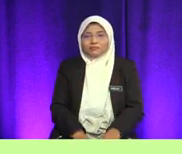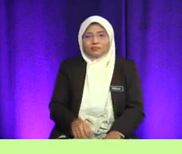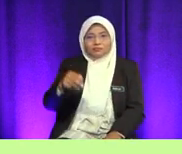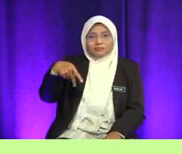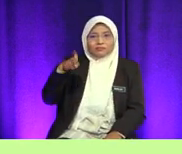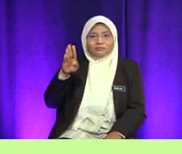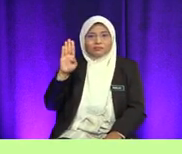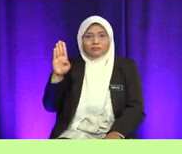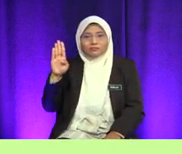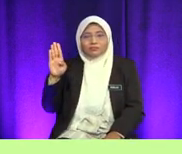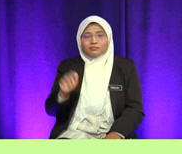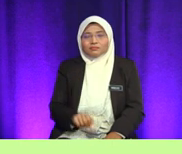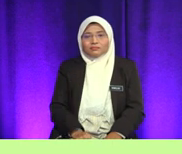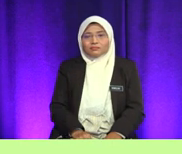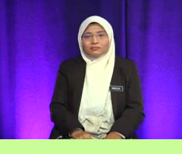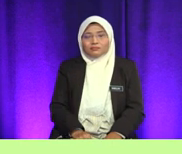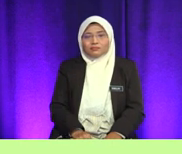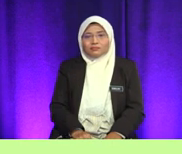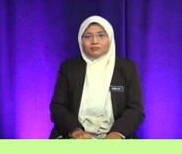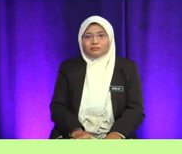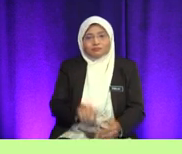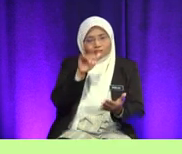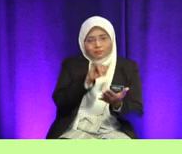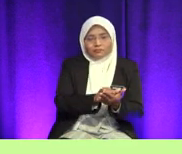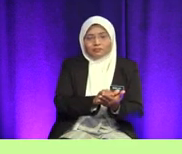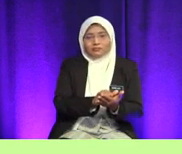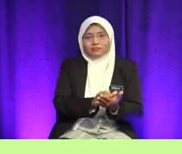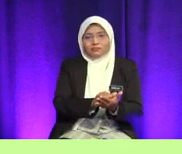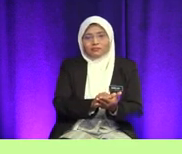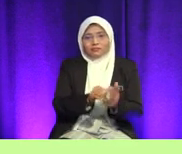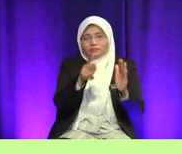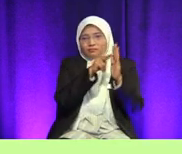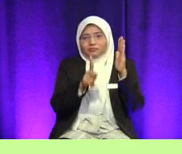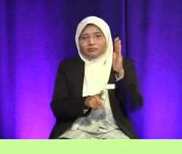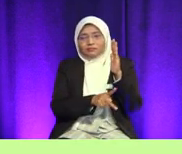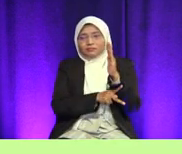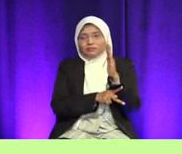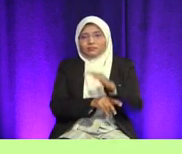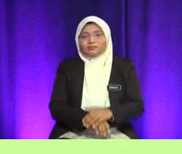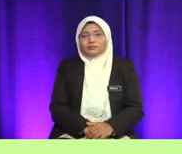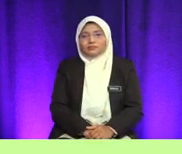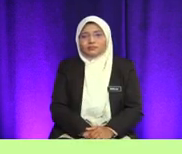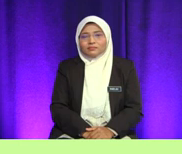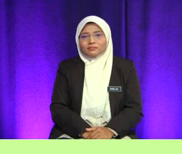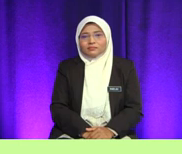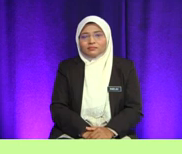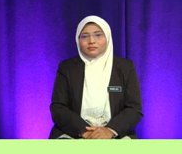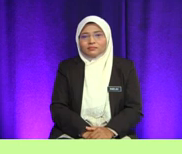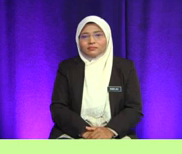mengesahkan prinsip persamaan kedaulatan dari segi undang-undang antara bangsa